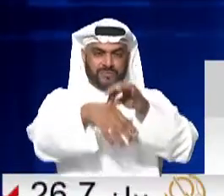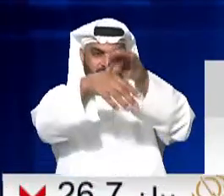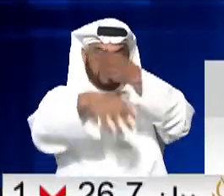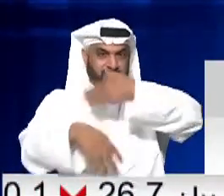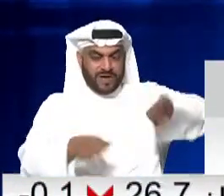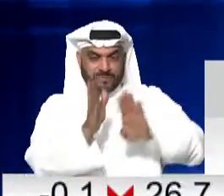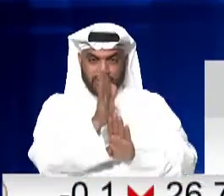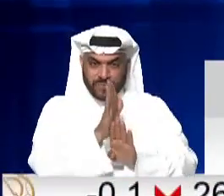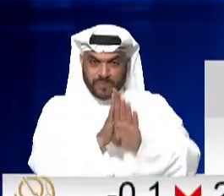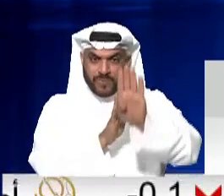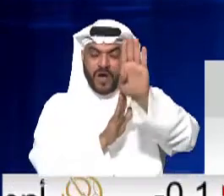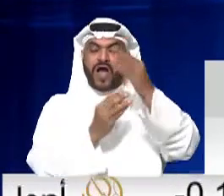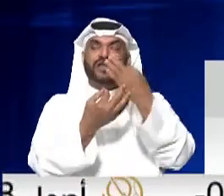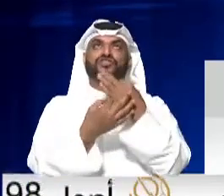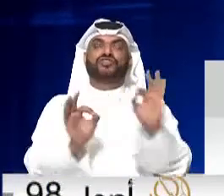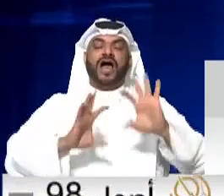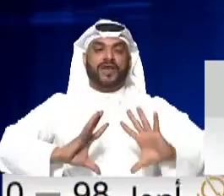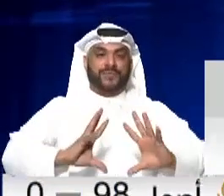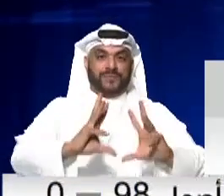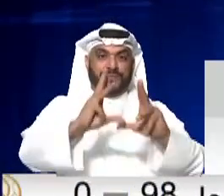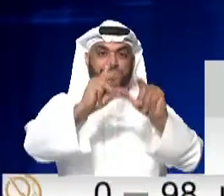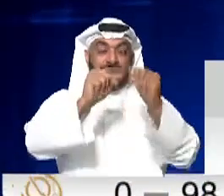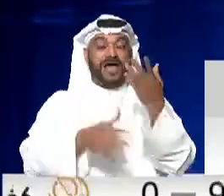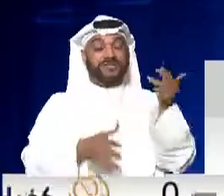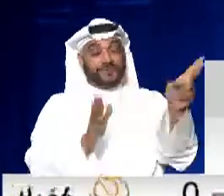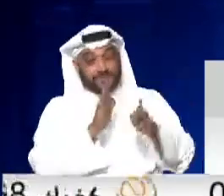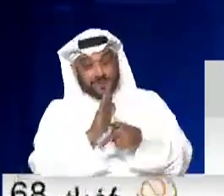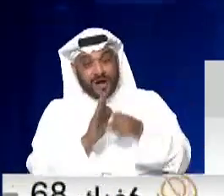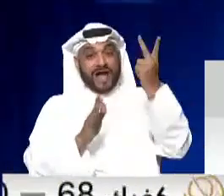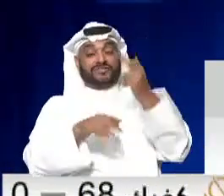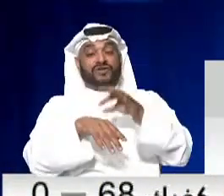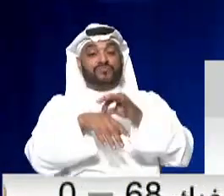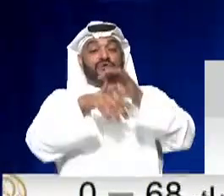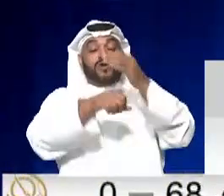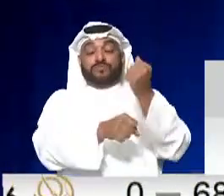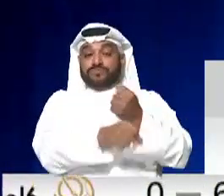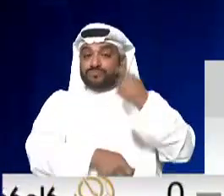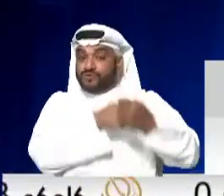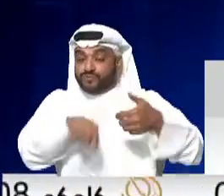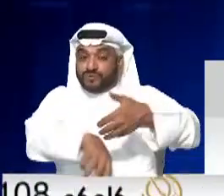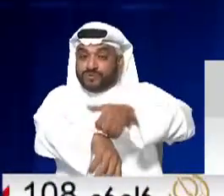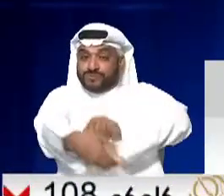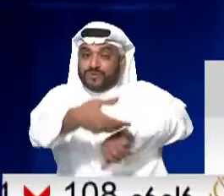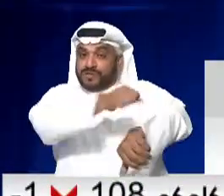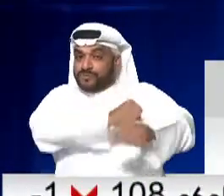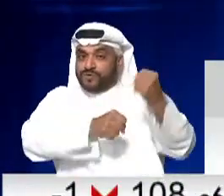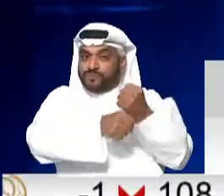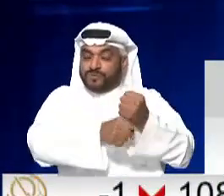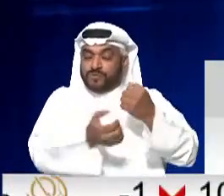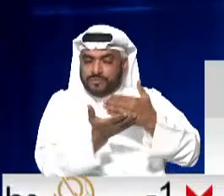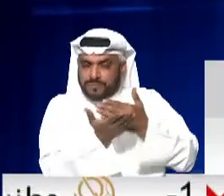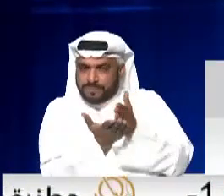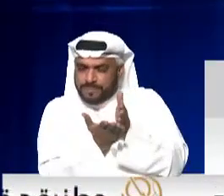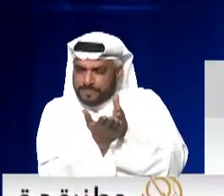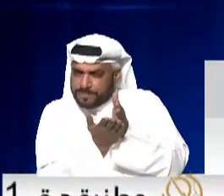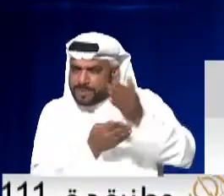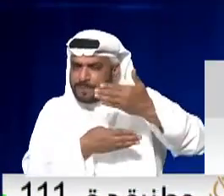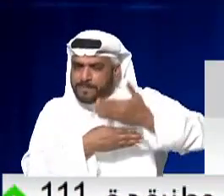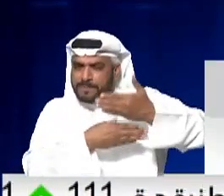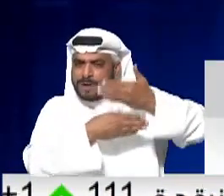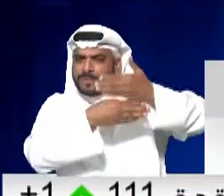لخدمته ورفعه شانه ويكلل كافه الجهود للارتقاء بمساره التنموي طموح